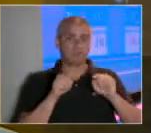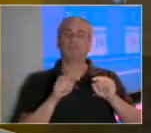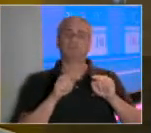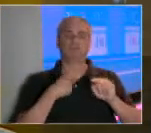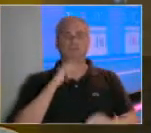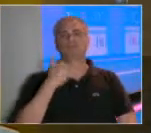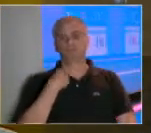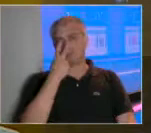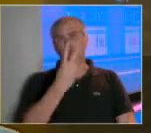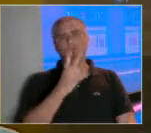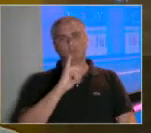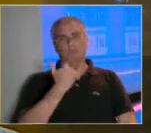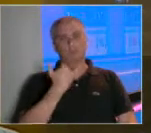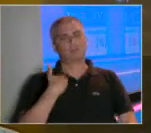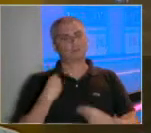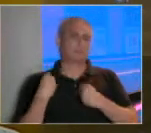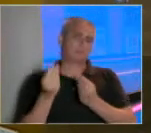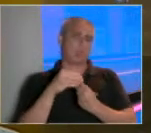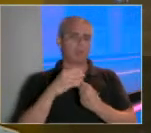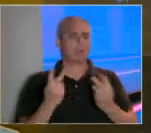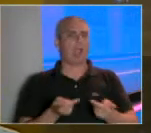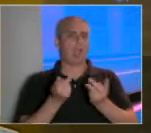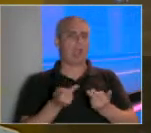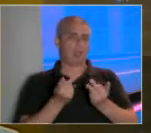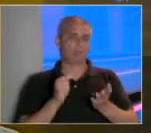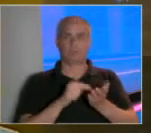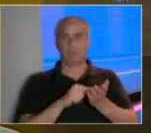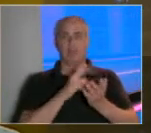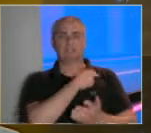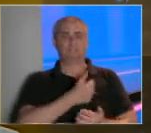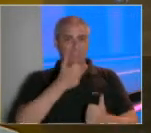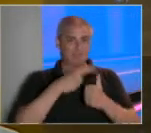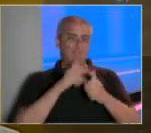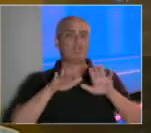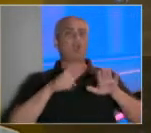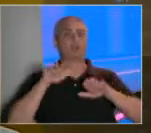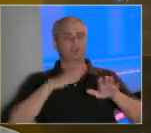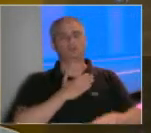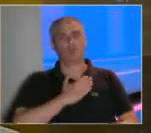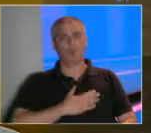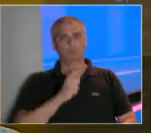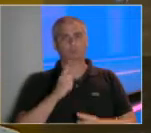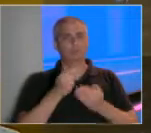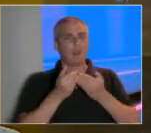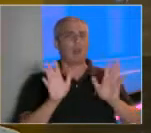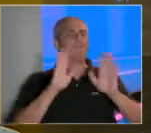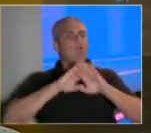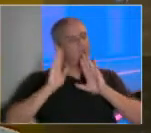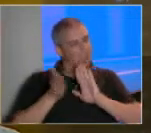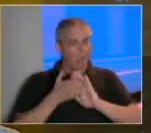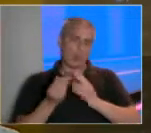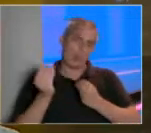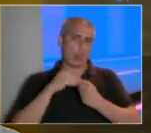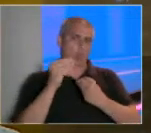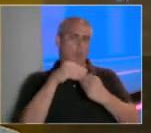אנחנו כן נראה שאנחנו הולכים להקלות, כי השרים וגם ראש הממשלה מעוניינים לפתוח